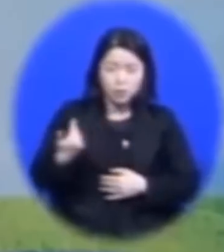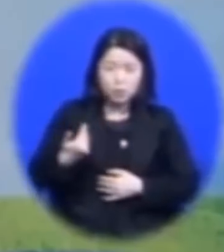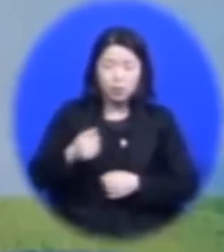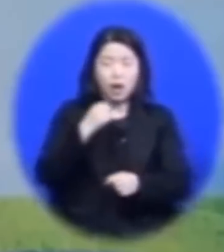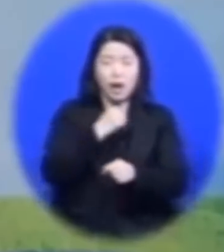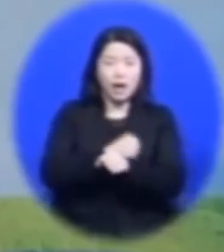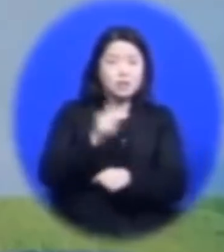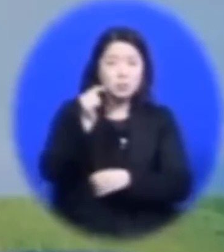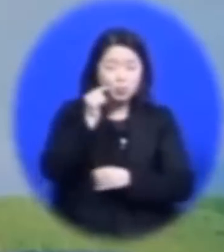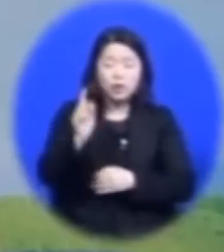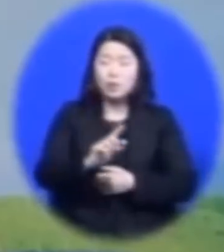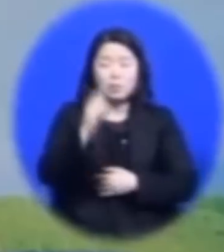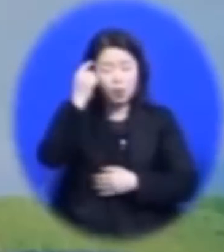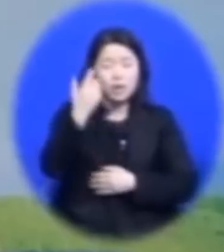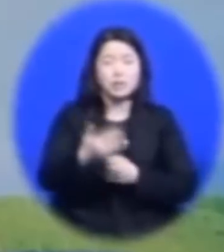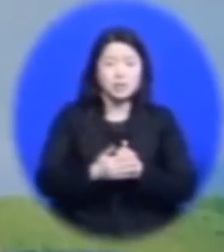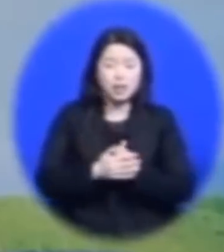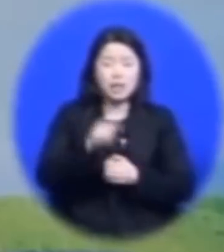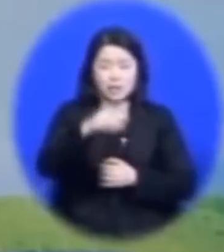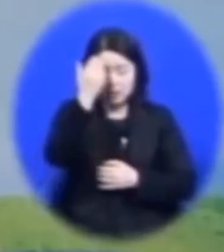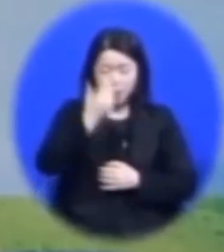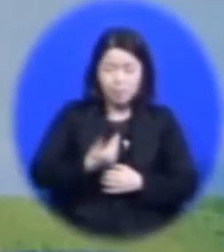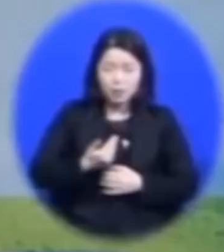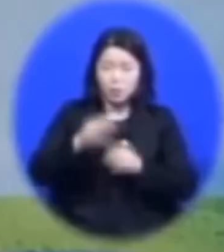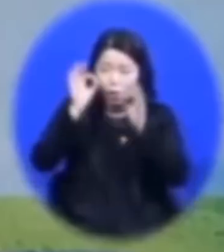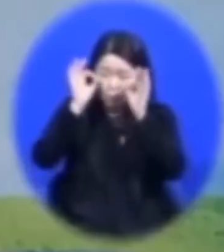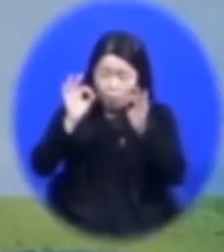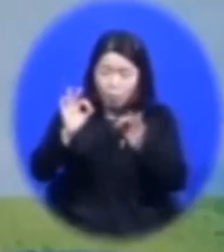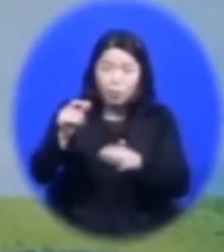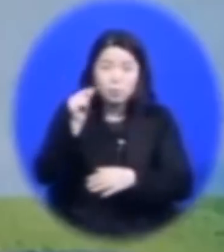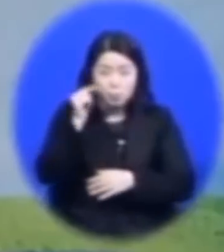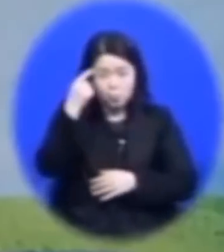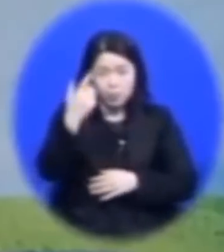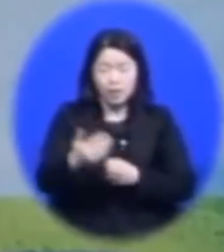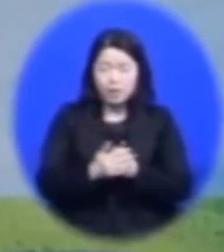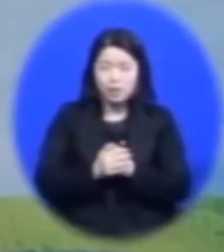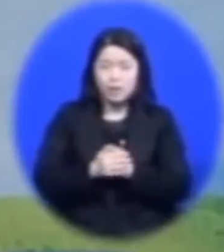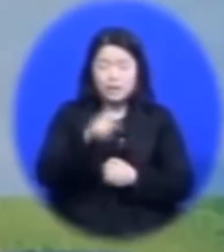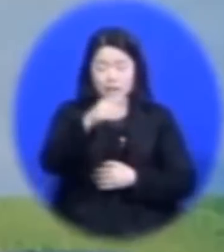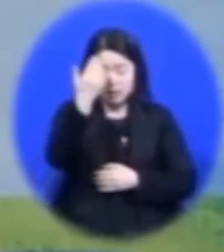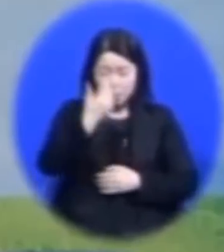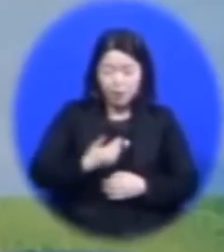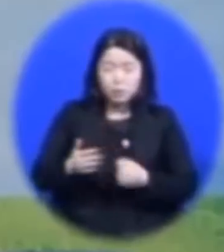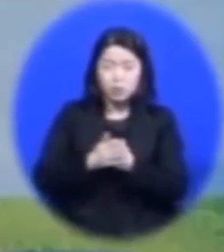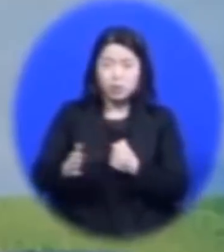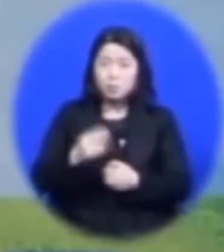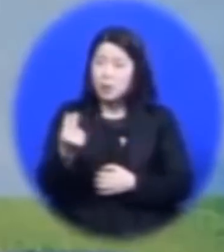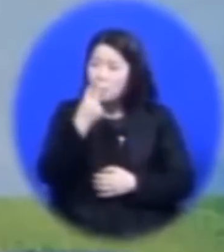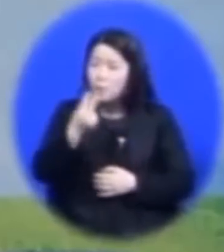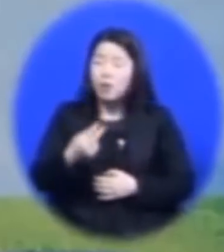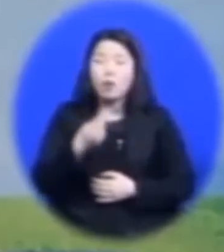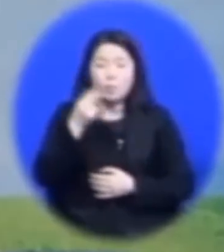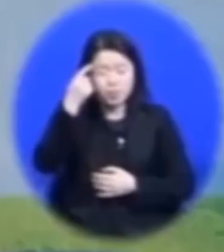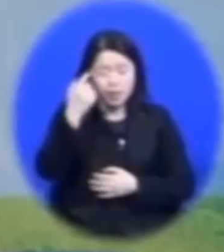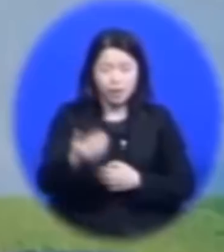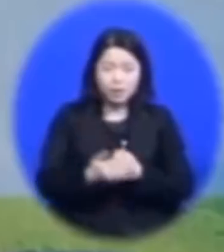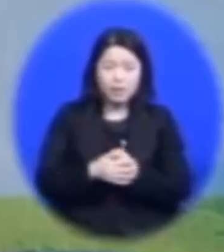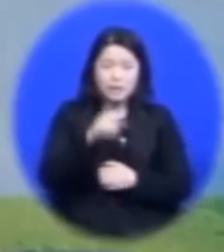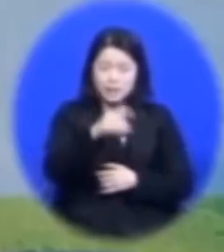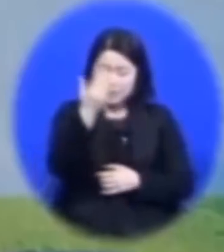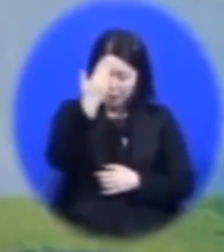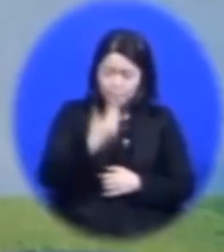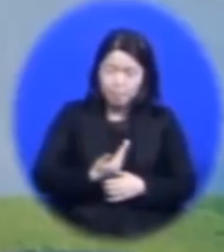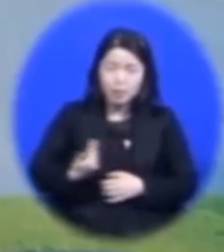게 뭐가 있니 내가 반쪽의 돼서 볼 것을 못 보니 내가 반쪽 에서 냄새를 못 맡는 2 내가